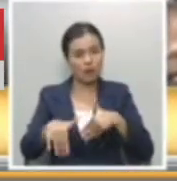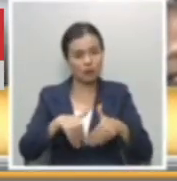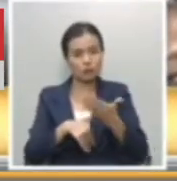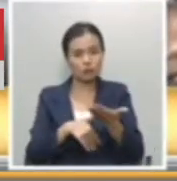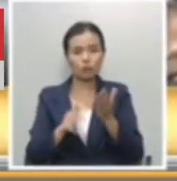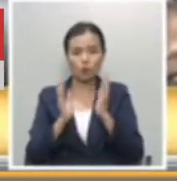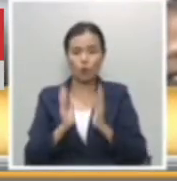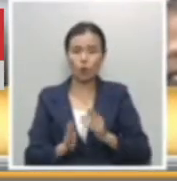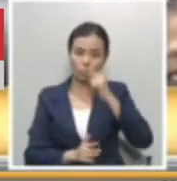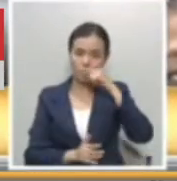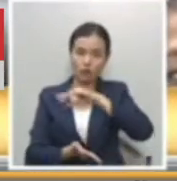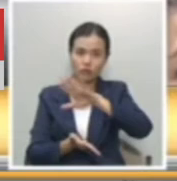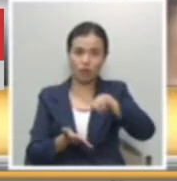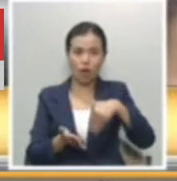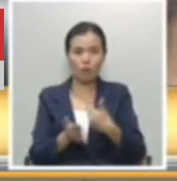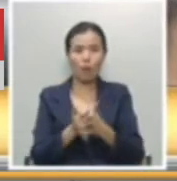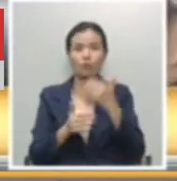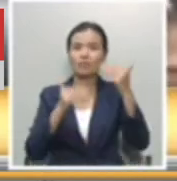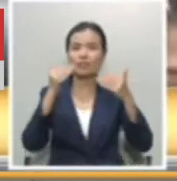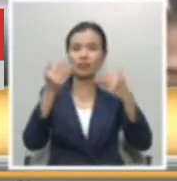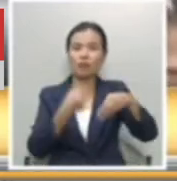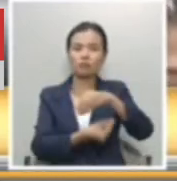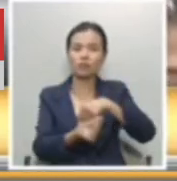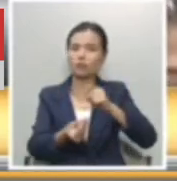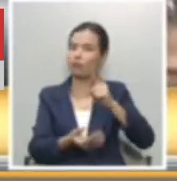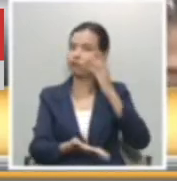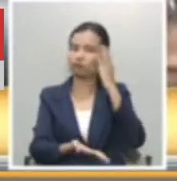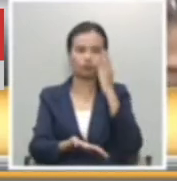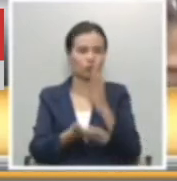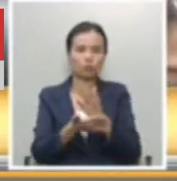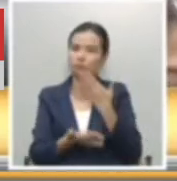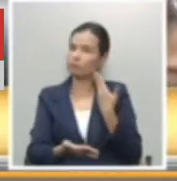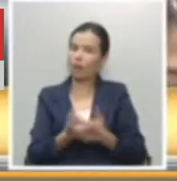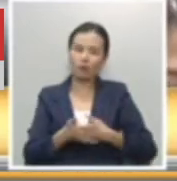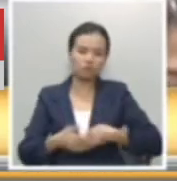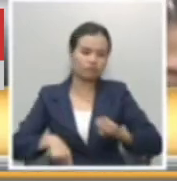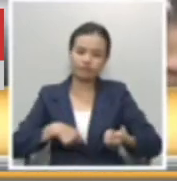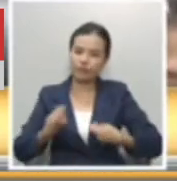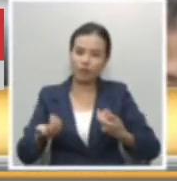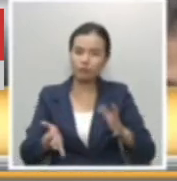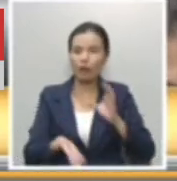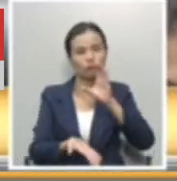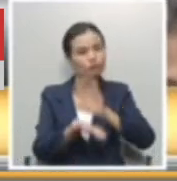นคนไทยหยุดกิจกรรมทางเศรษฐกิจไม่จับจ่ายใช้สอยไม่ลงทุน